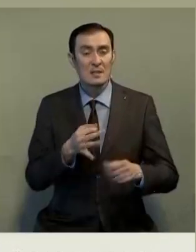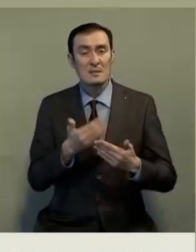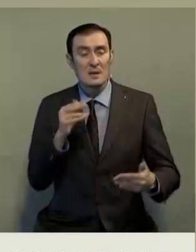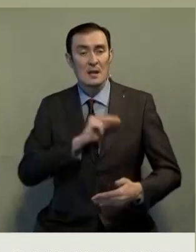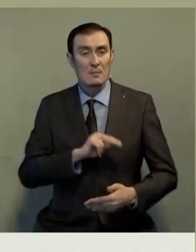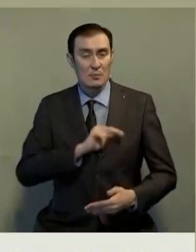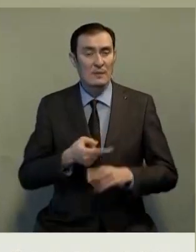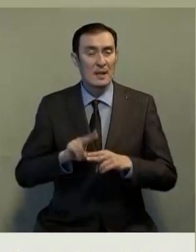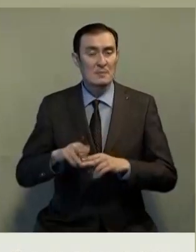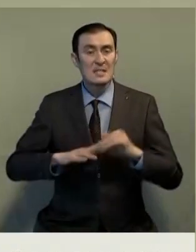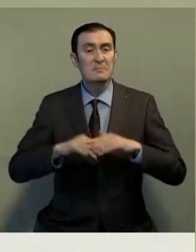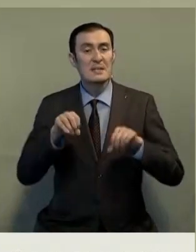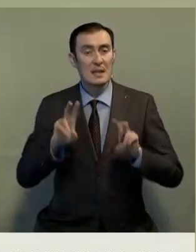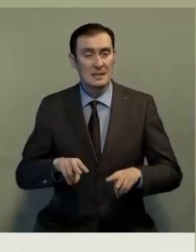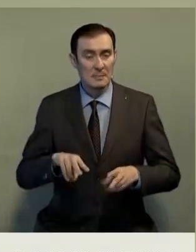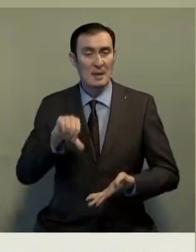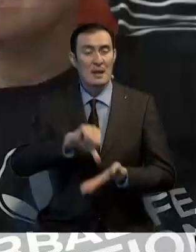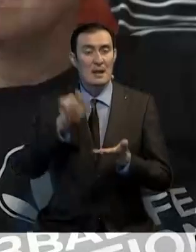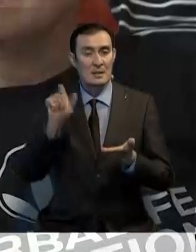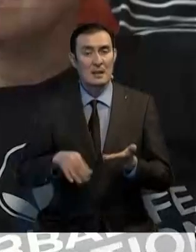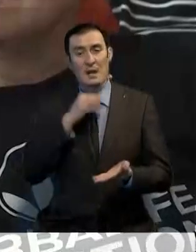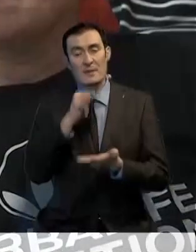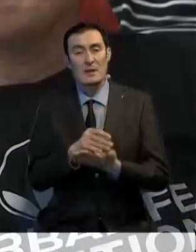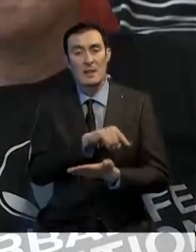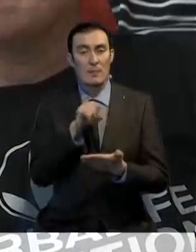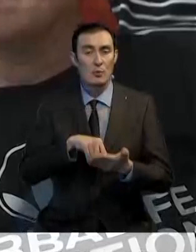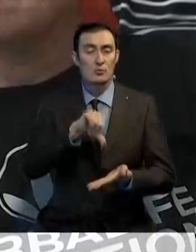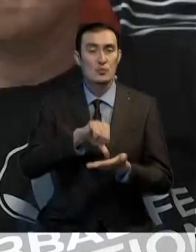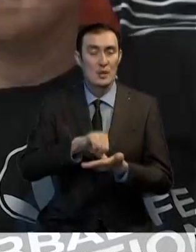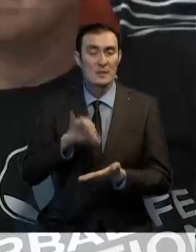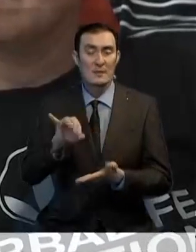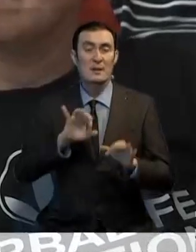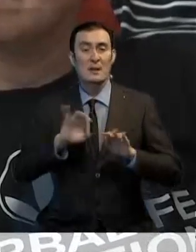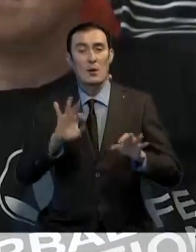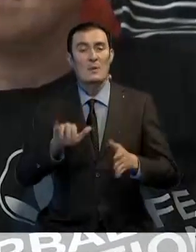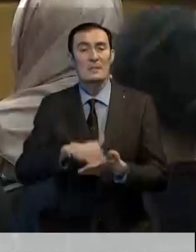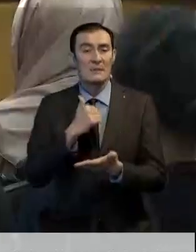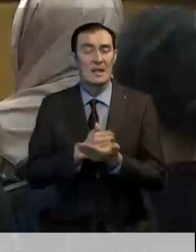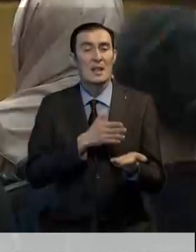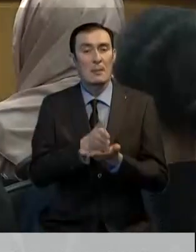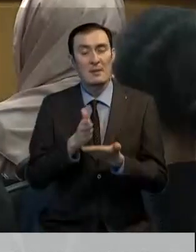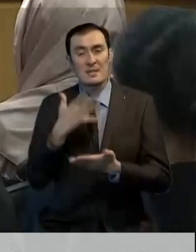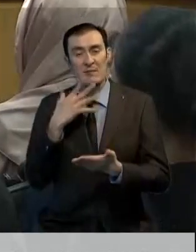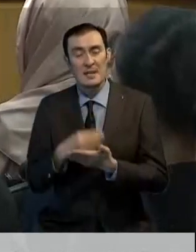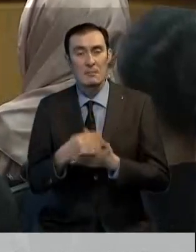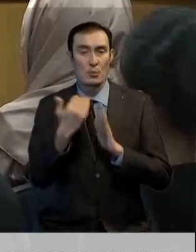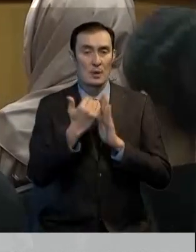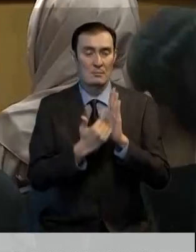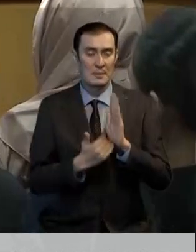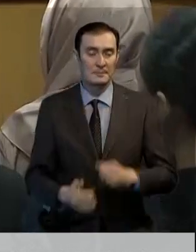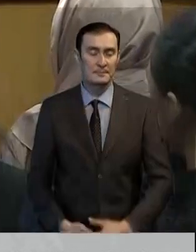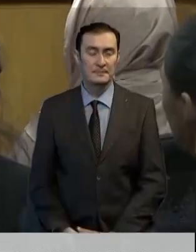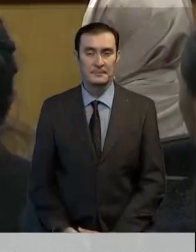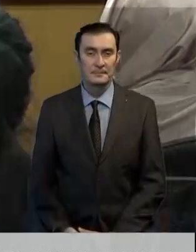работы в этом направлении с узкими специалистами. Кандидат ответила на вопросы участников и рассказала об основных направлениях своей предвыборной